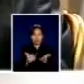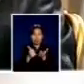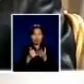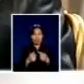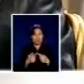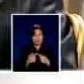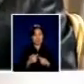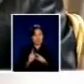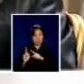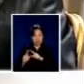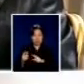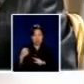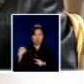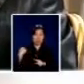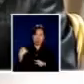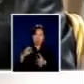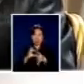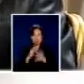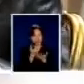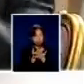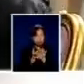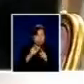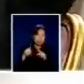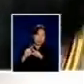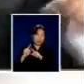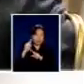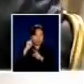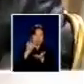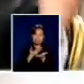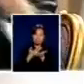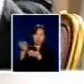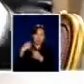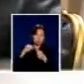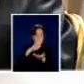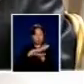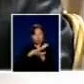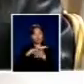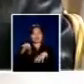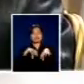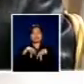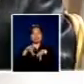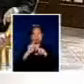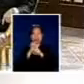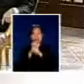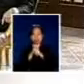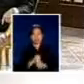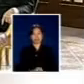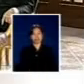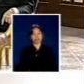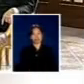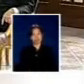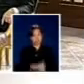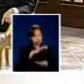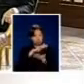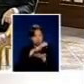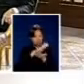นกลางเดี๋ยวมีปัญหาเรื่องสตังทอนคอร์รัปชันเราซื้อที่ระดับโรงเรียนไปเลยจัดเงินให้แล้วเขาก็ไปโหลดครับ แต่แล้วโรงเรียนก็สามาร